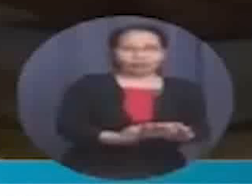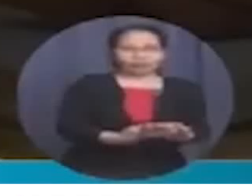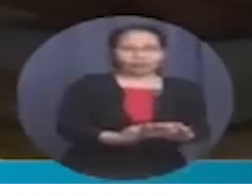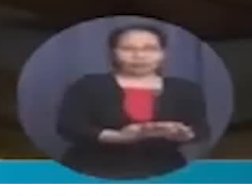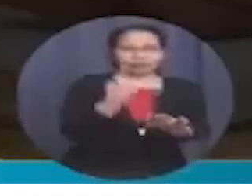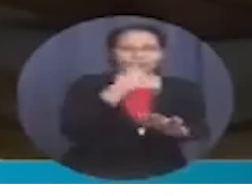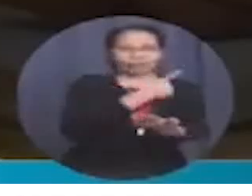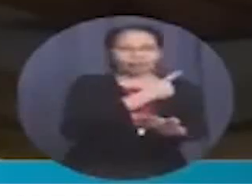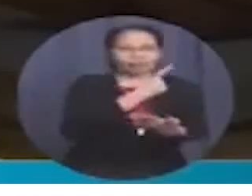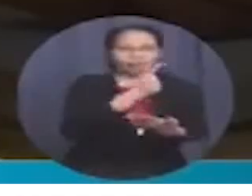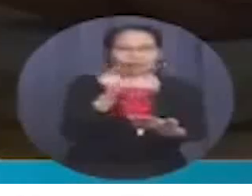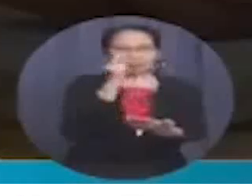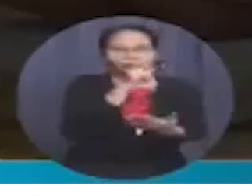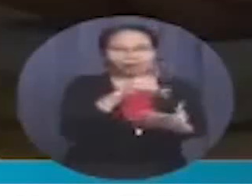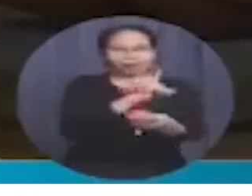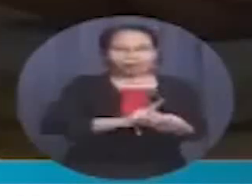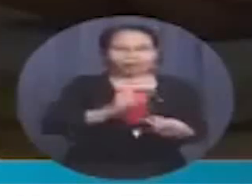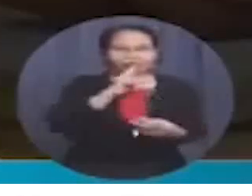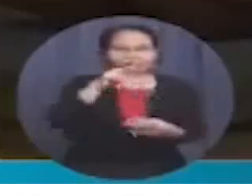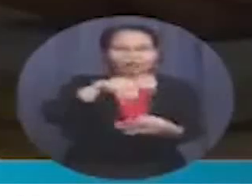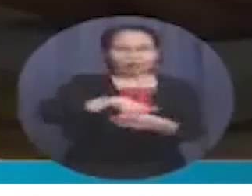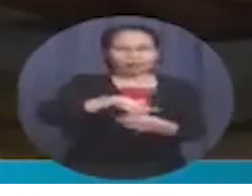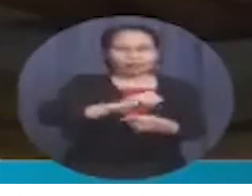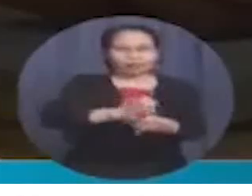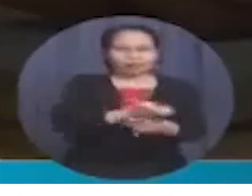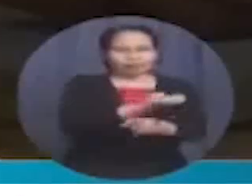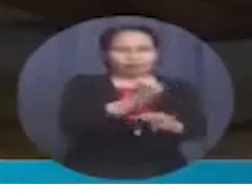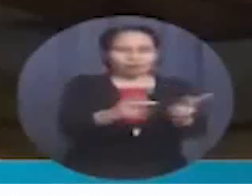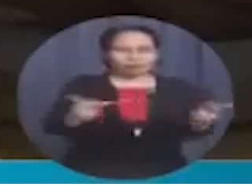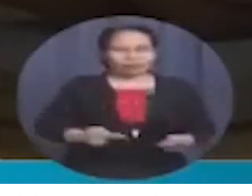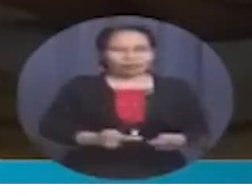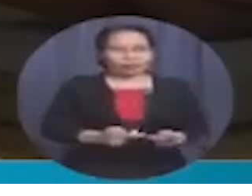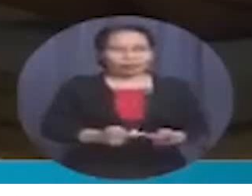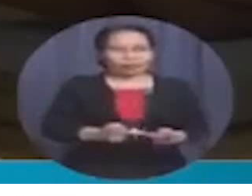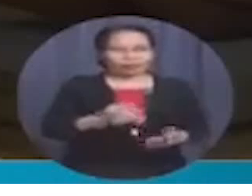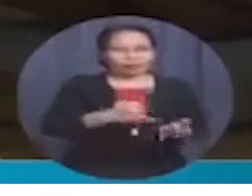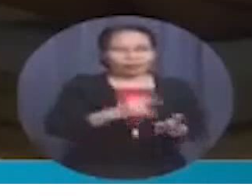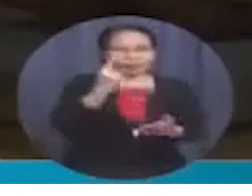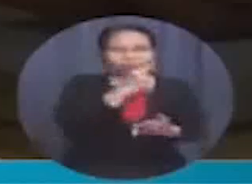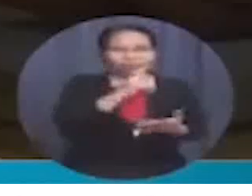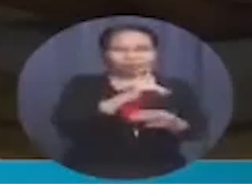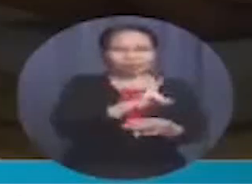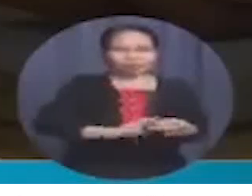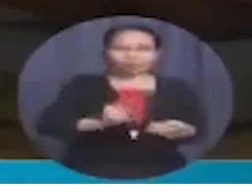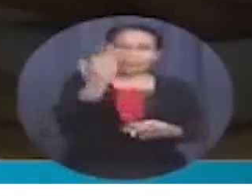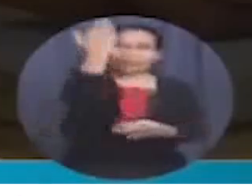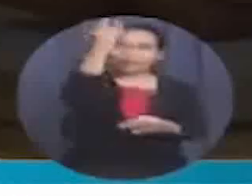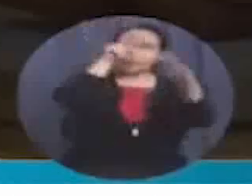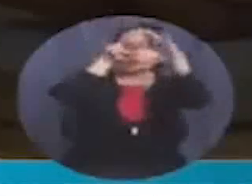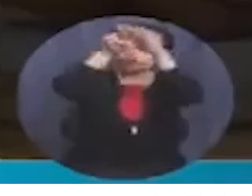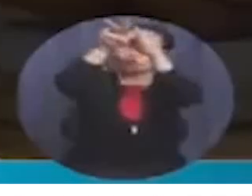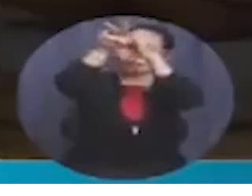The eyes of the Lord are in every place. It is the eyes of the Lord or His